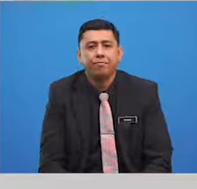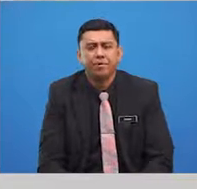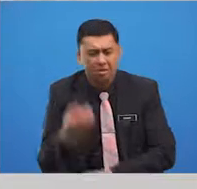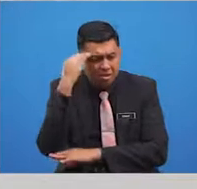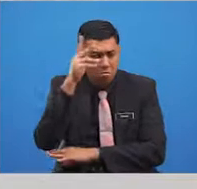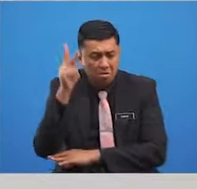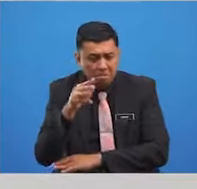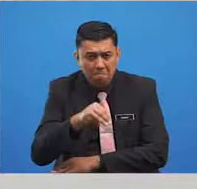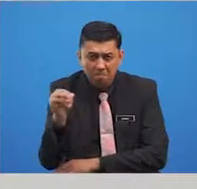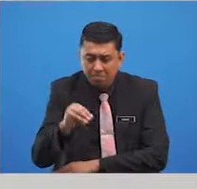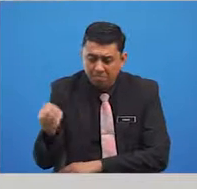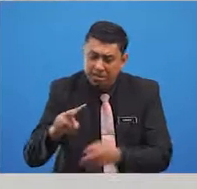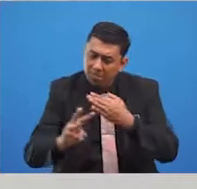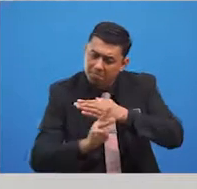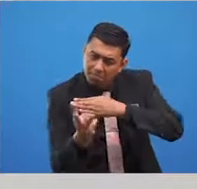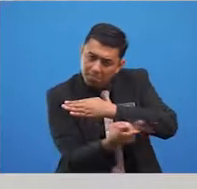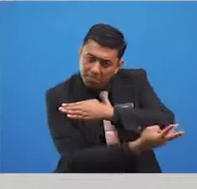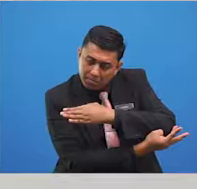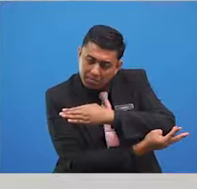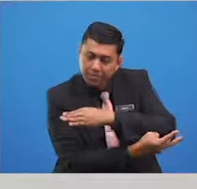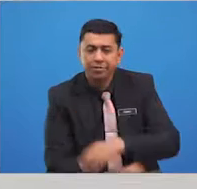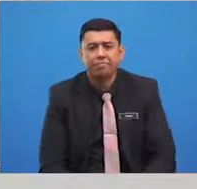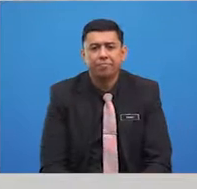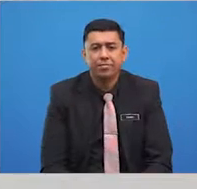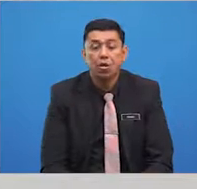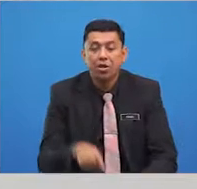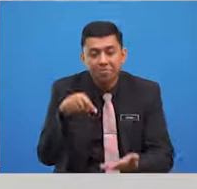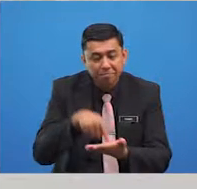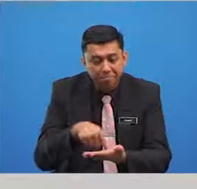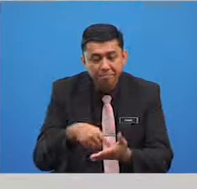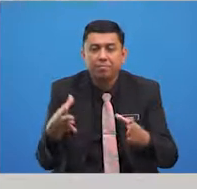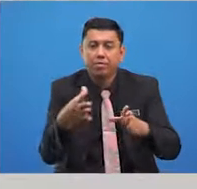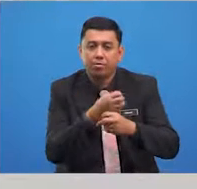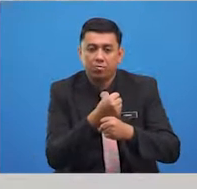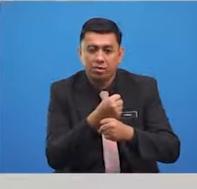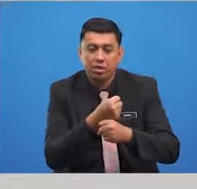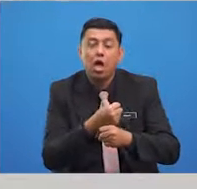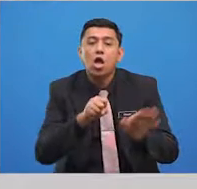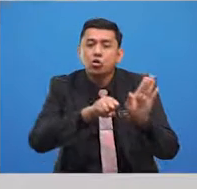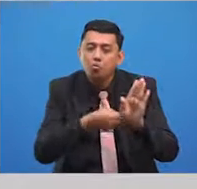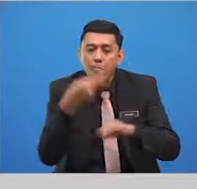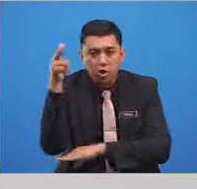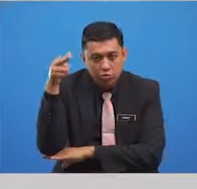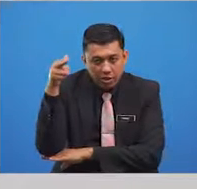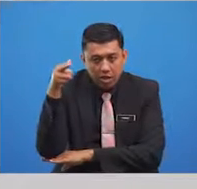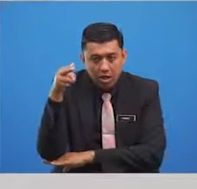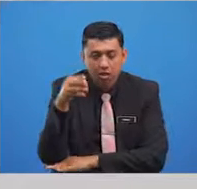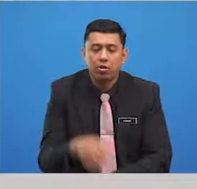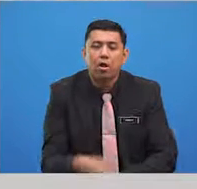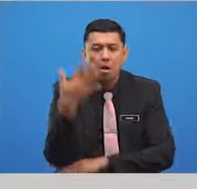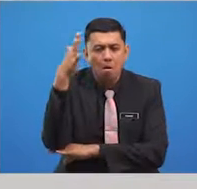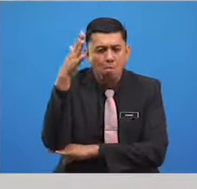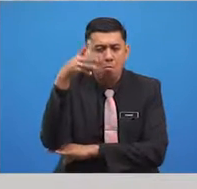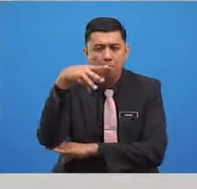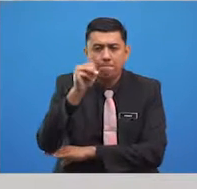Tahukah murid-murid, di kawasan hutan paya air tawar ini terdapat sumber hutan iaitu pokok